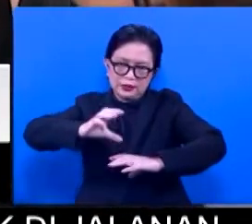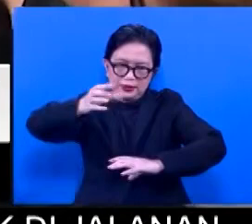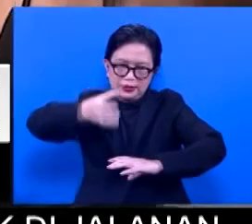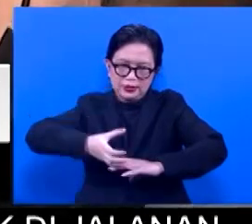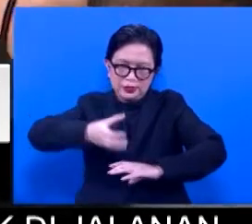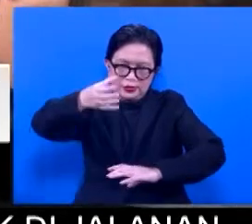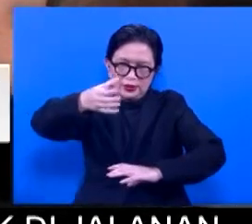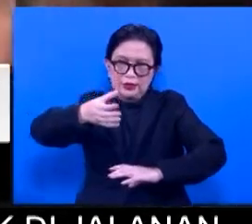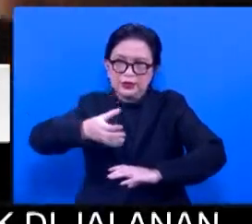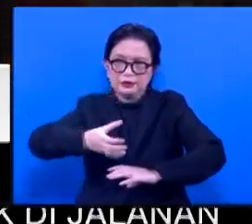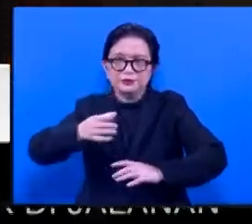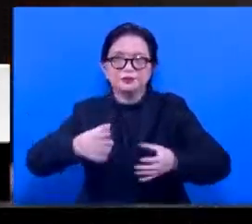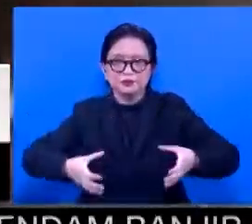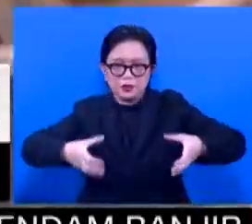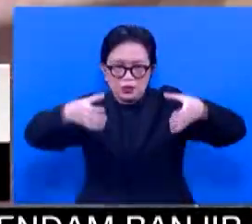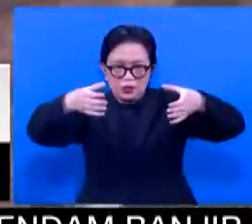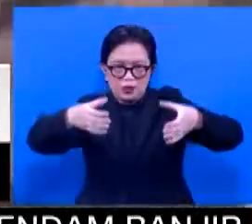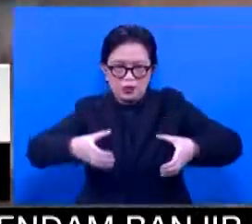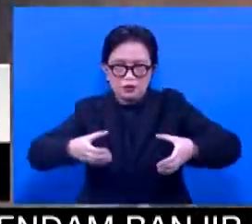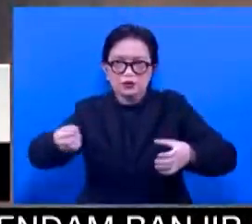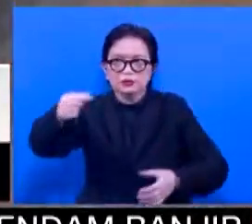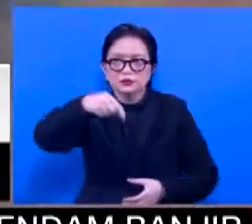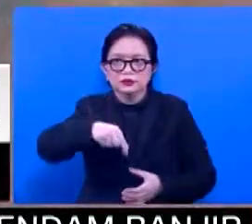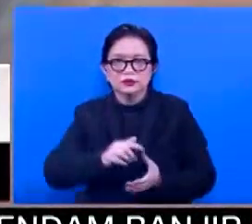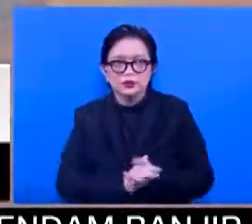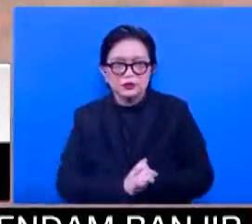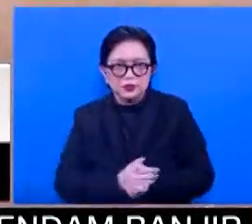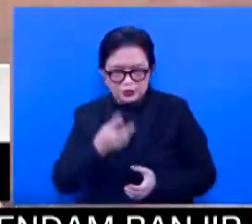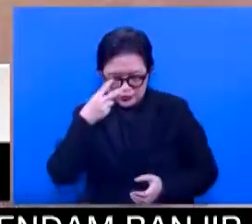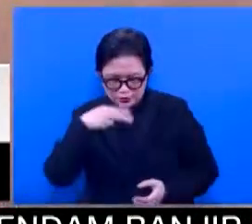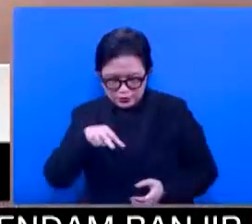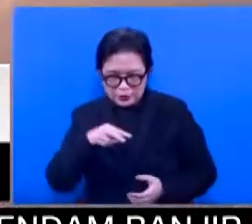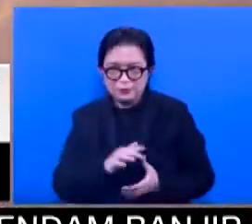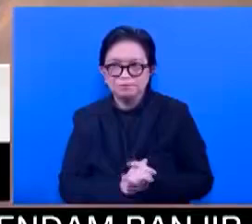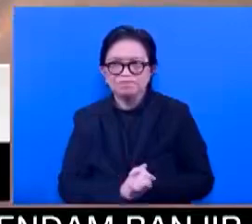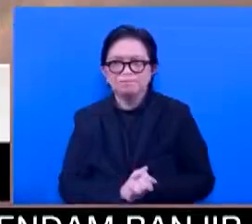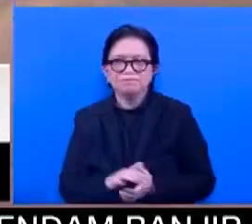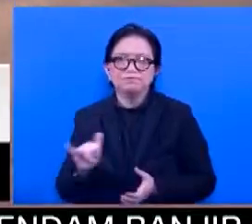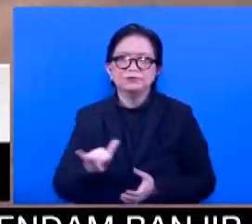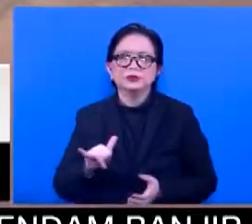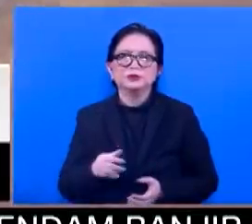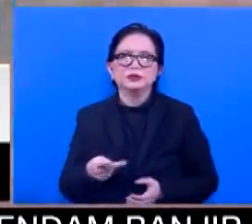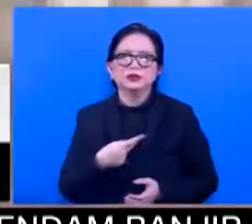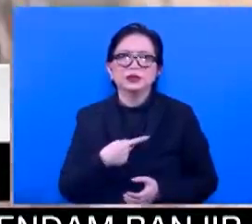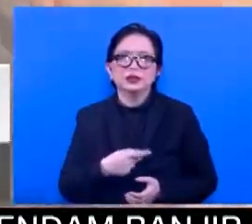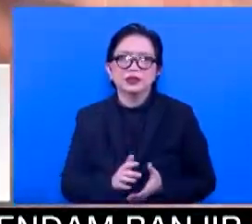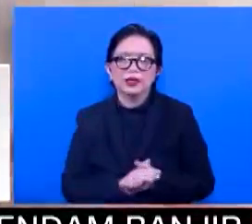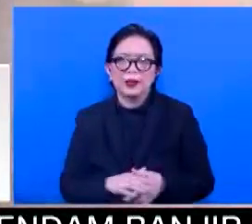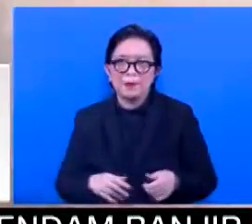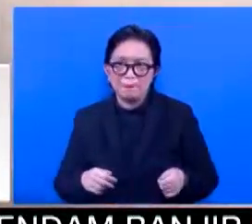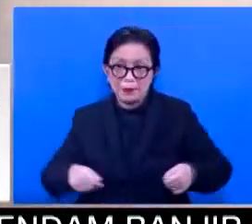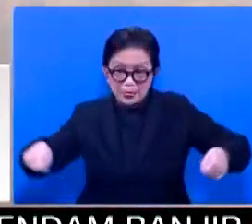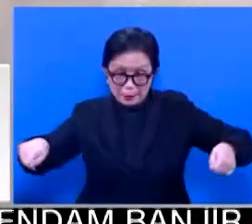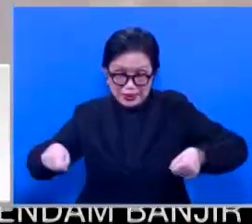Nah, terus di dalam tong ini pemirsa nih. Nah, ini ada celahnya nih. Ibaratnya kayak kita masak gitu loh. Jadi biar dia sampai